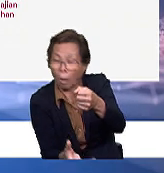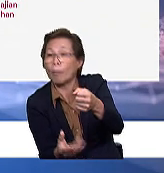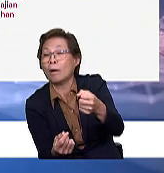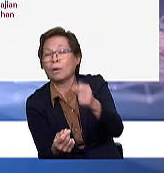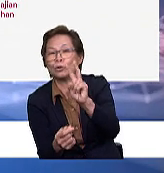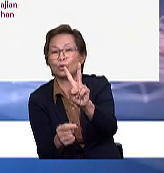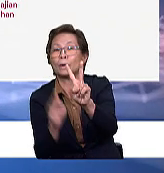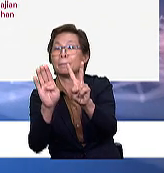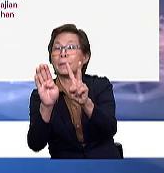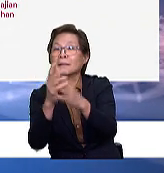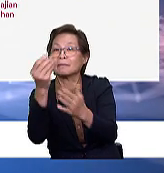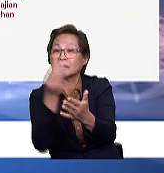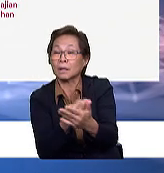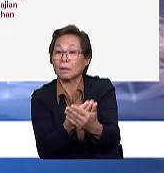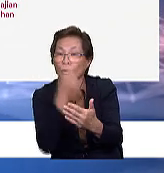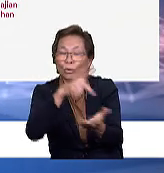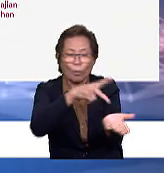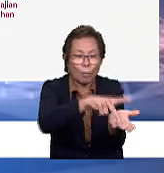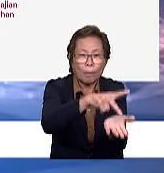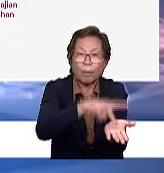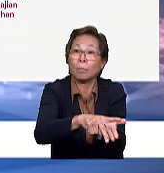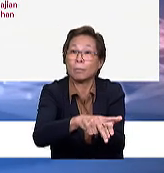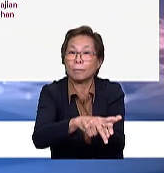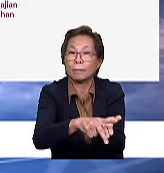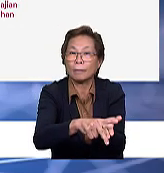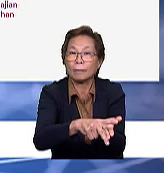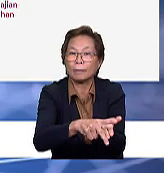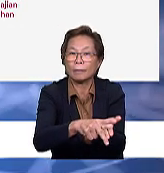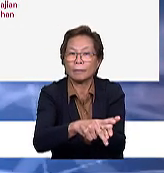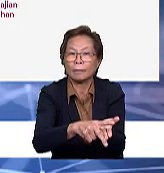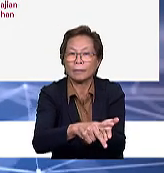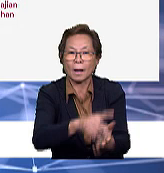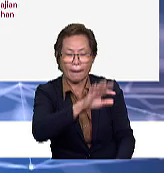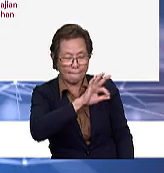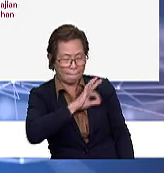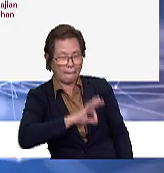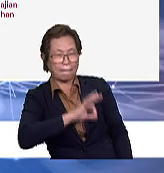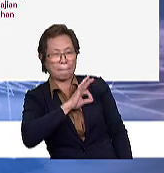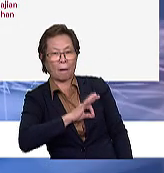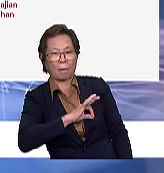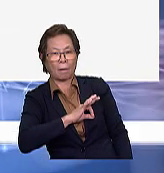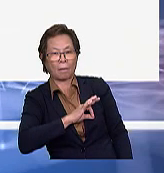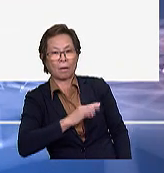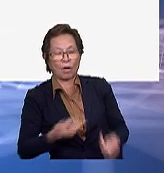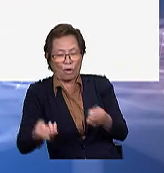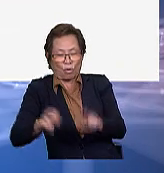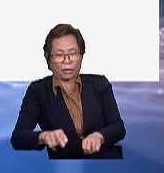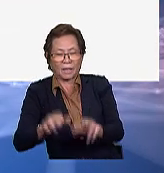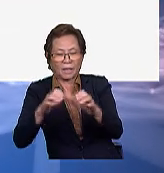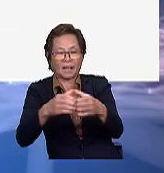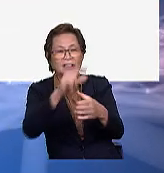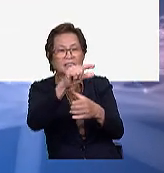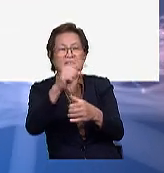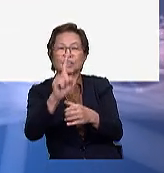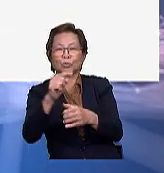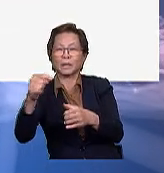lebih dua pilar digigit untuk dibelanjakan memakan memanfaatkan converter kelas J1